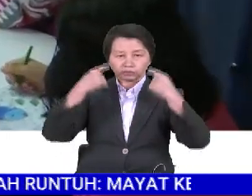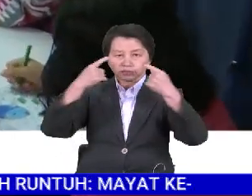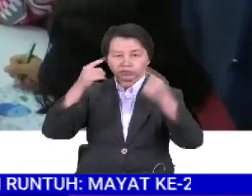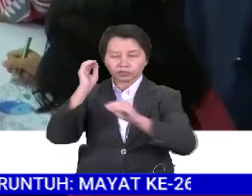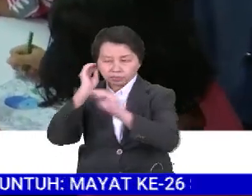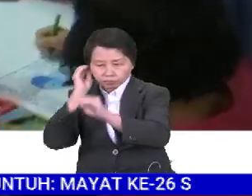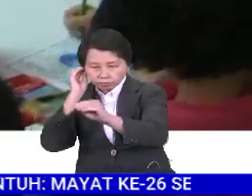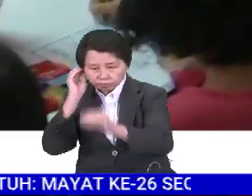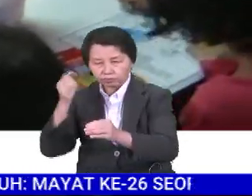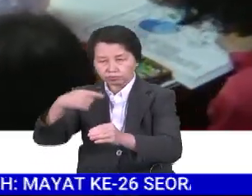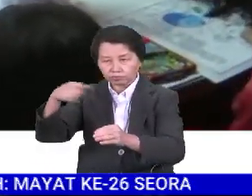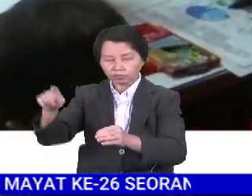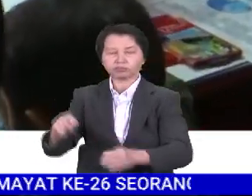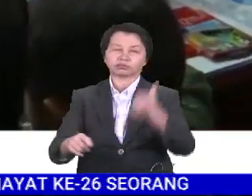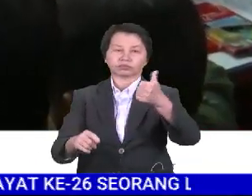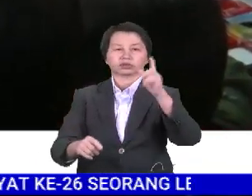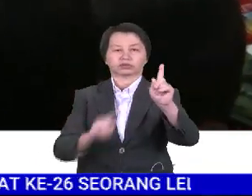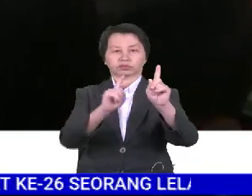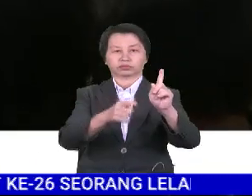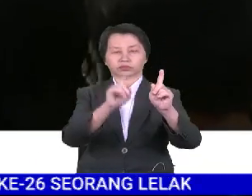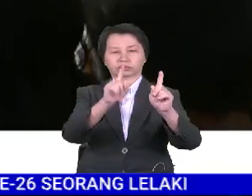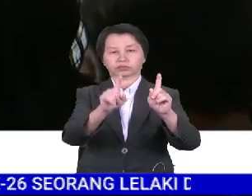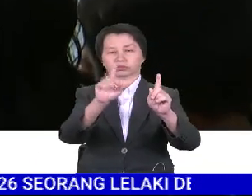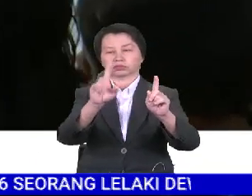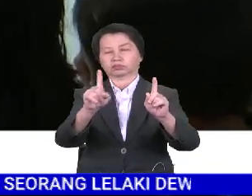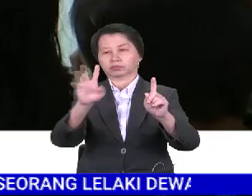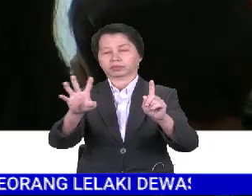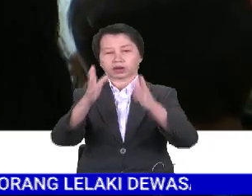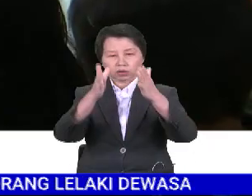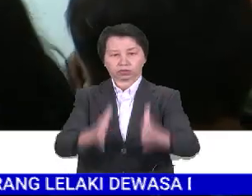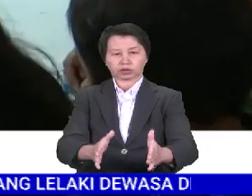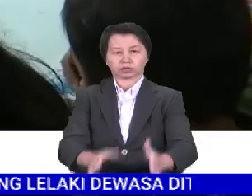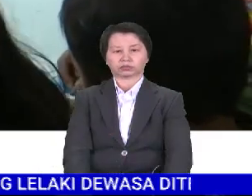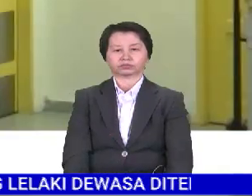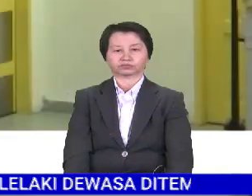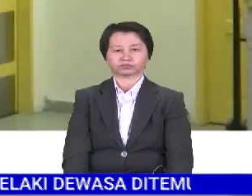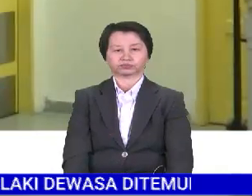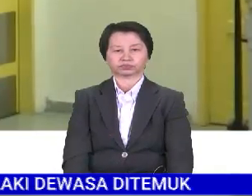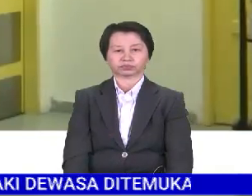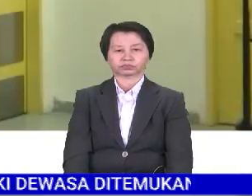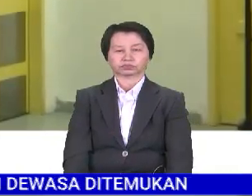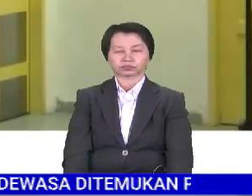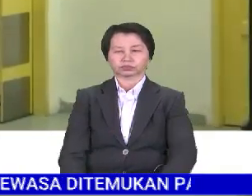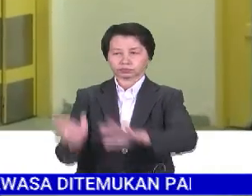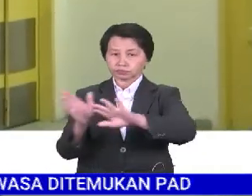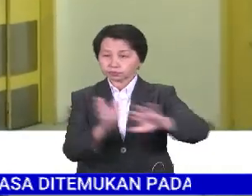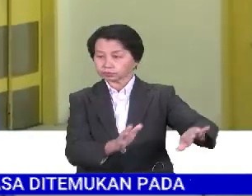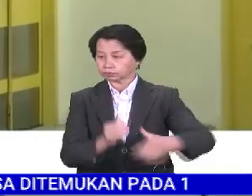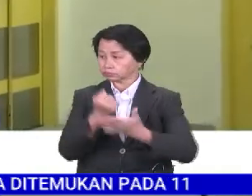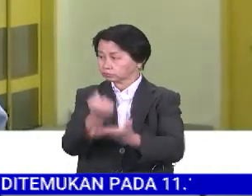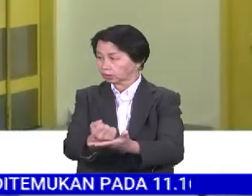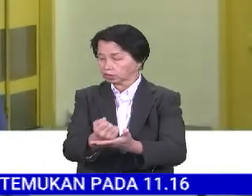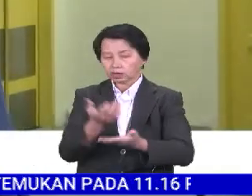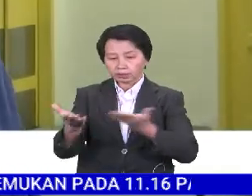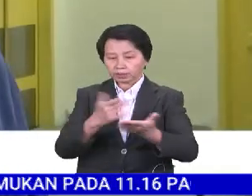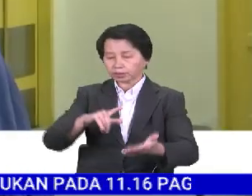pemeriksaan seramai 1,014 orang mangsa lah. Jadi selain membantu penduduk di PPS, mungkin ada